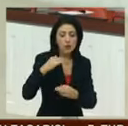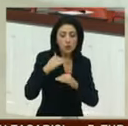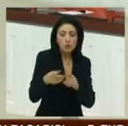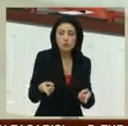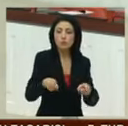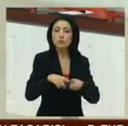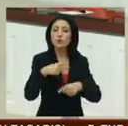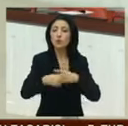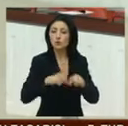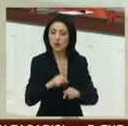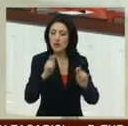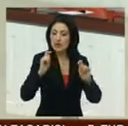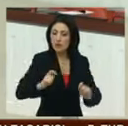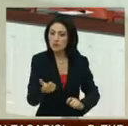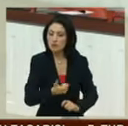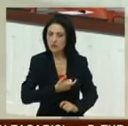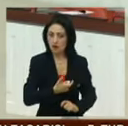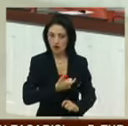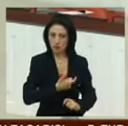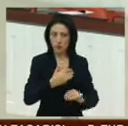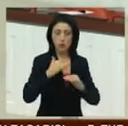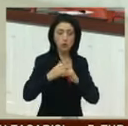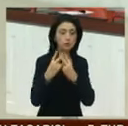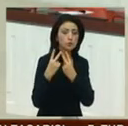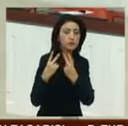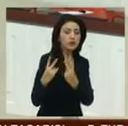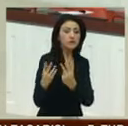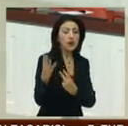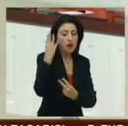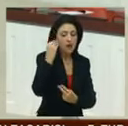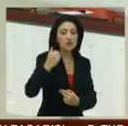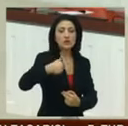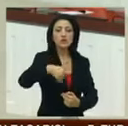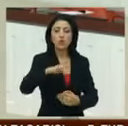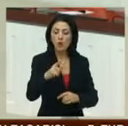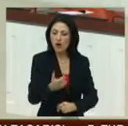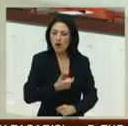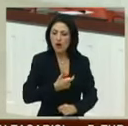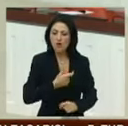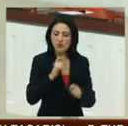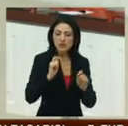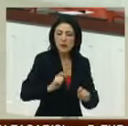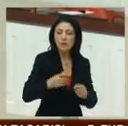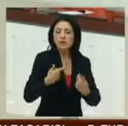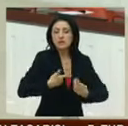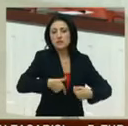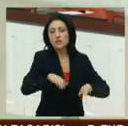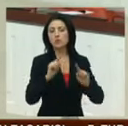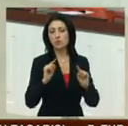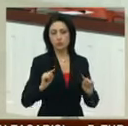dönüşmesidir. Yaptığınız kanun toplum tarafından algılanmıyorsa o kanunu uygulatmak